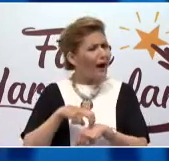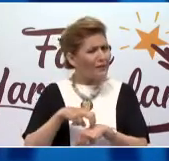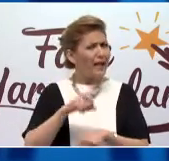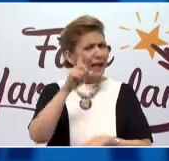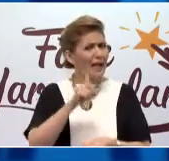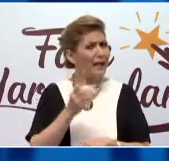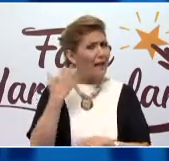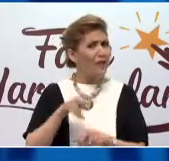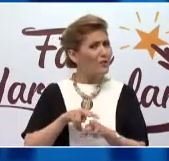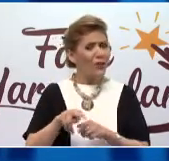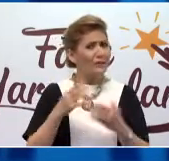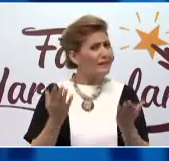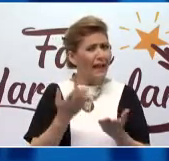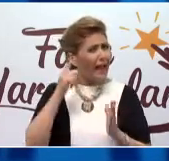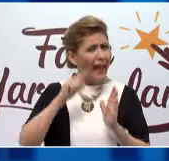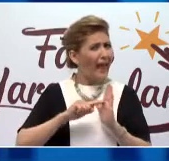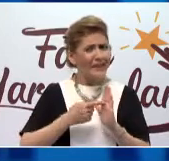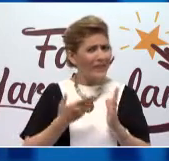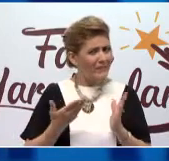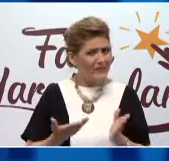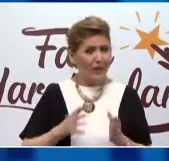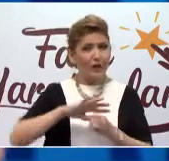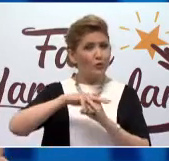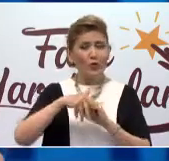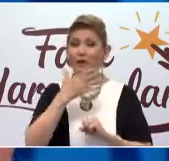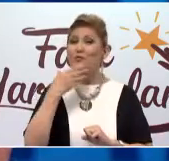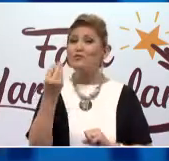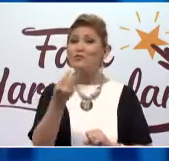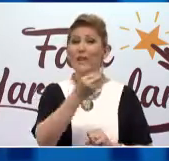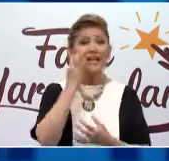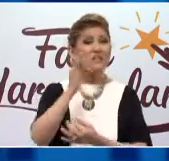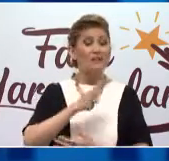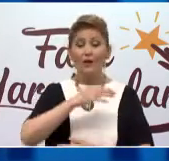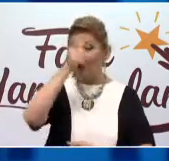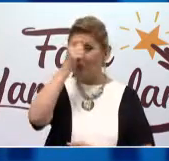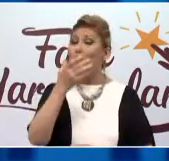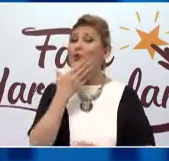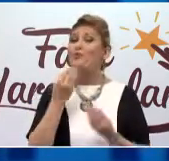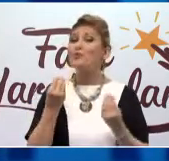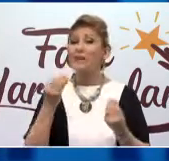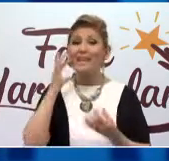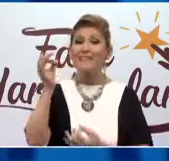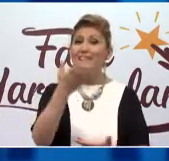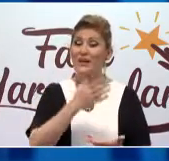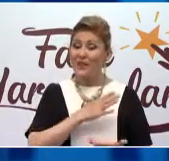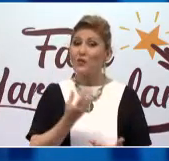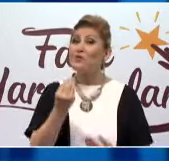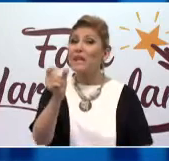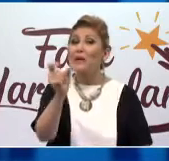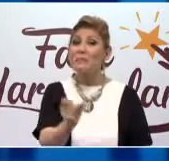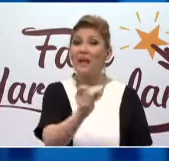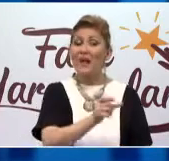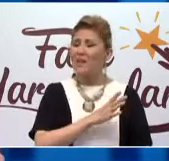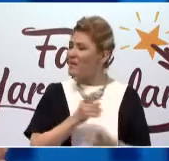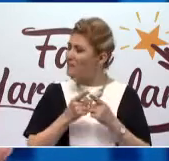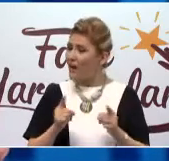yola çıktığımızda ne hedefliyorduk? Dünyada güzel insanlar var, Türkiye'de güzel insanlar var, güzel bireyler var.